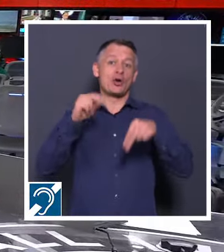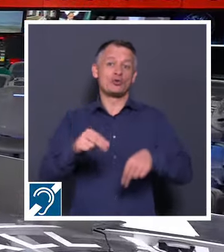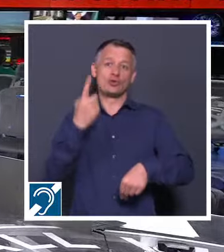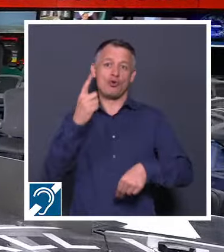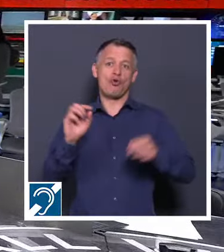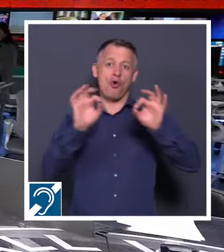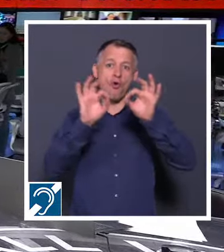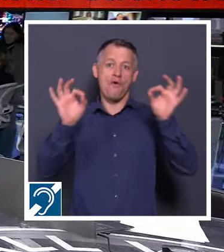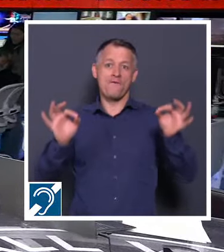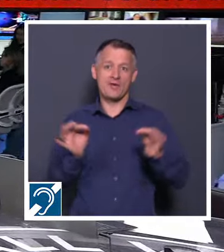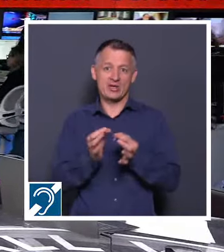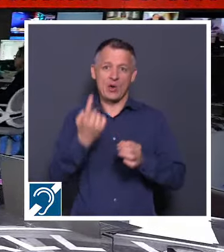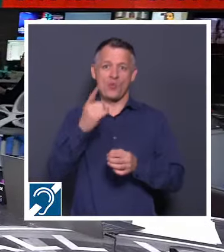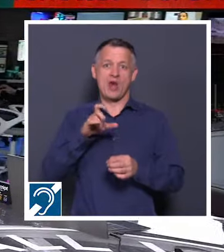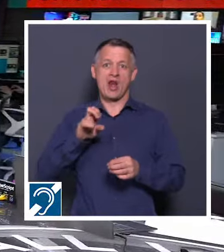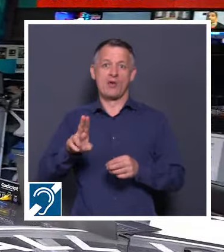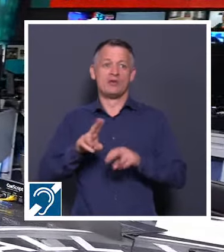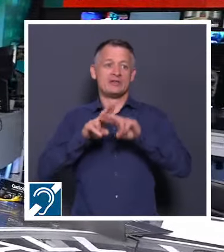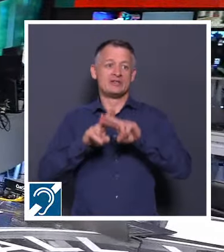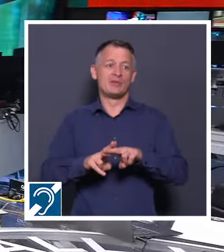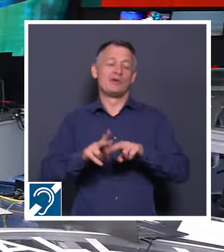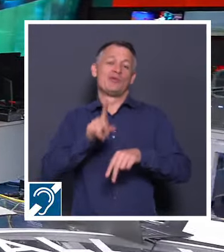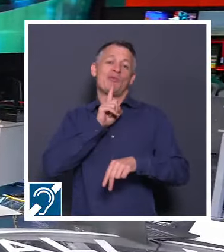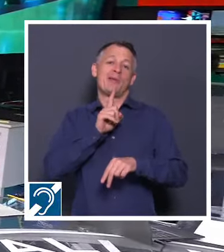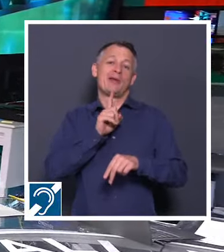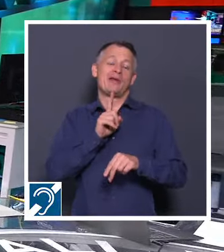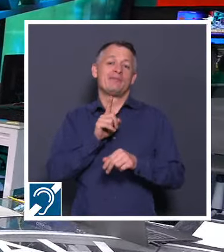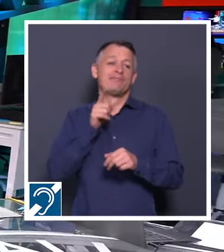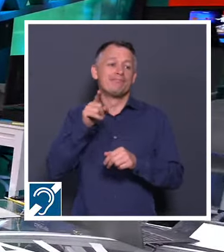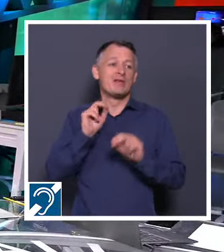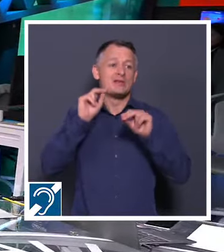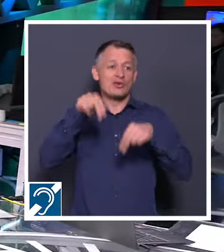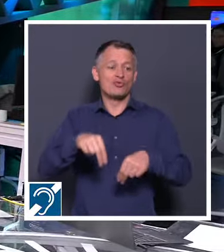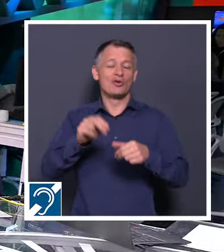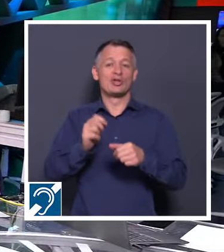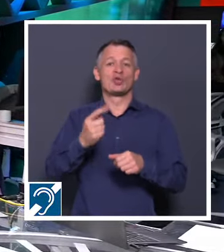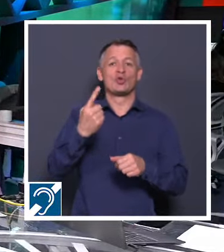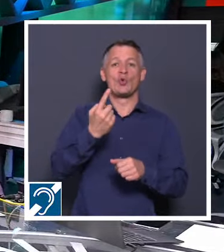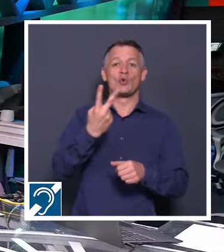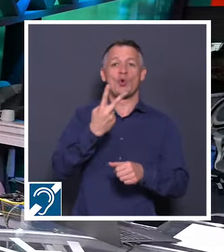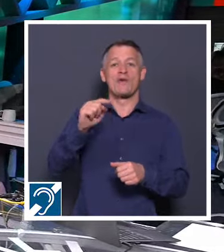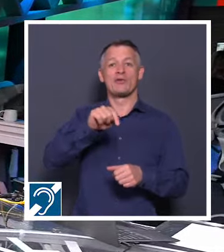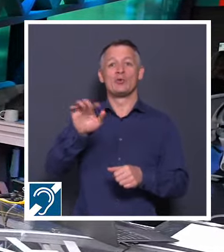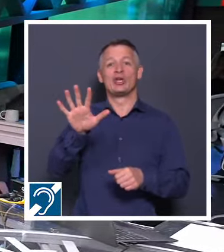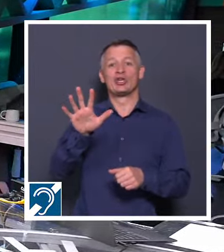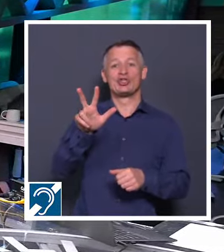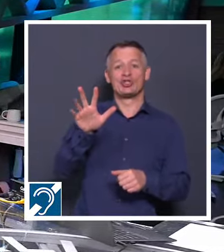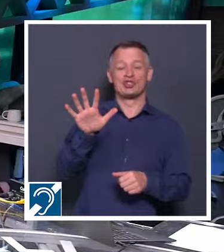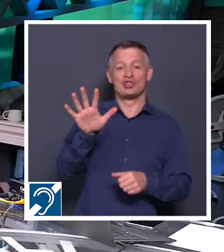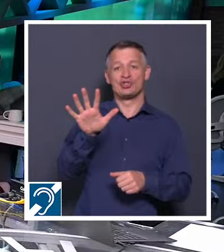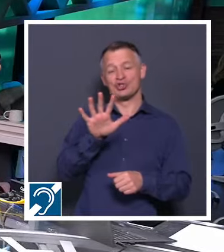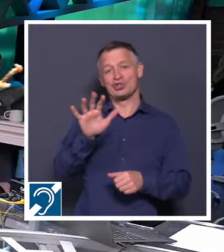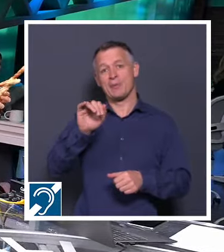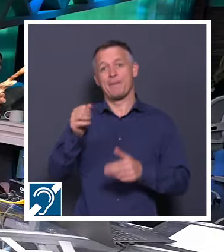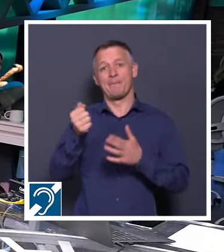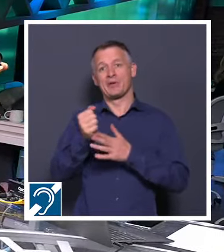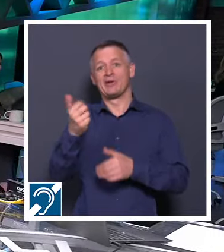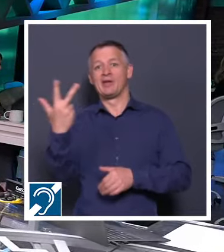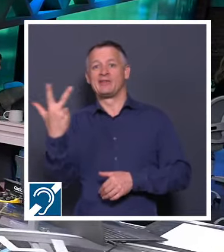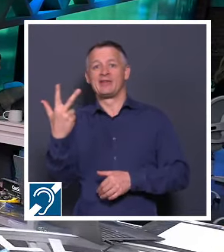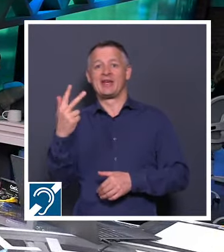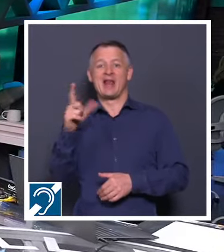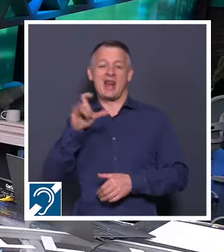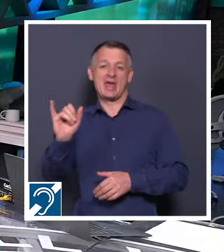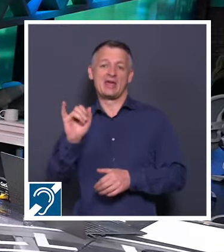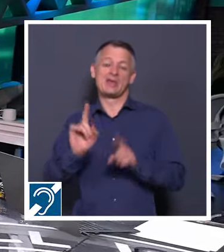covrig de un leu să rămână doar proverbial. El să coste acum undeva între 2,5 și 3 lei în funcție de patiseria sau